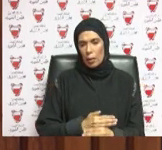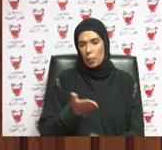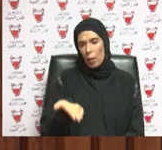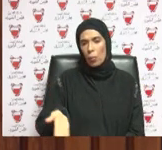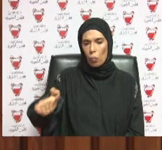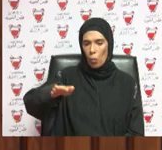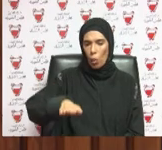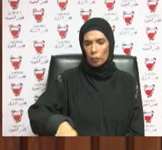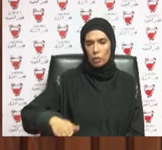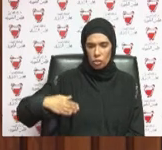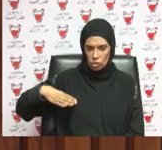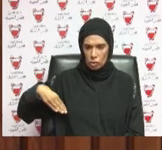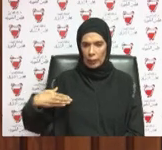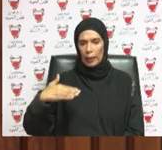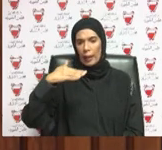ورحيل